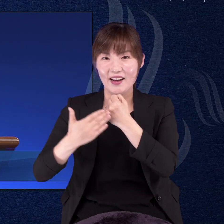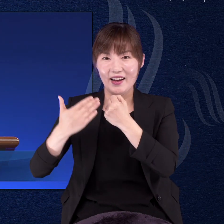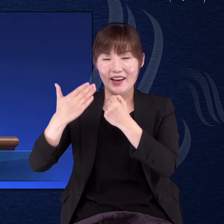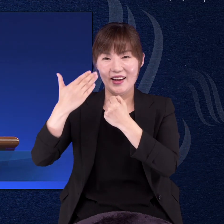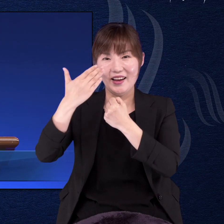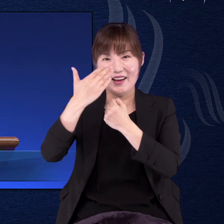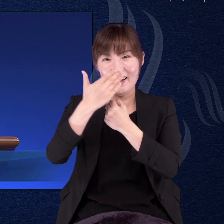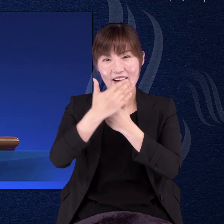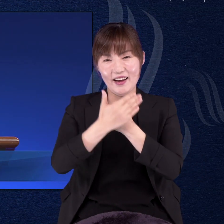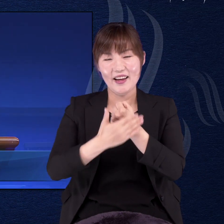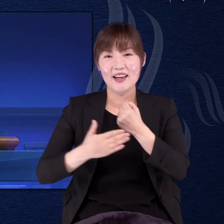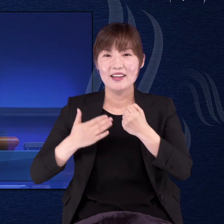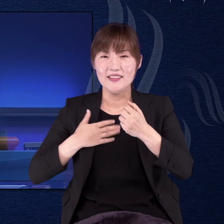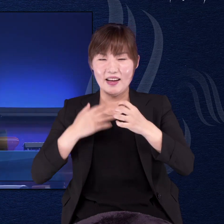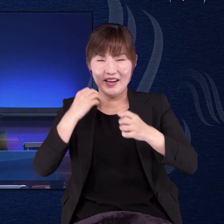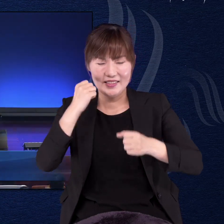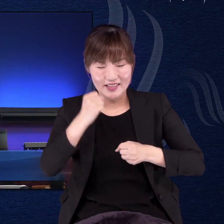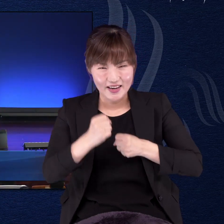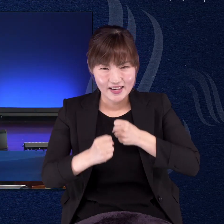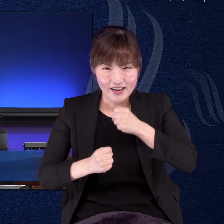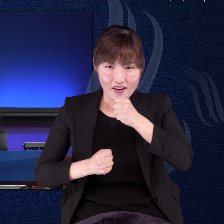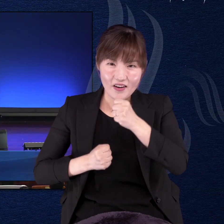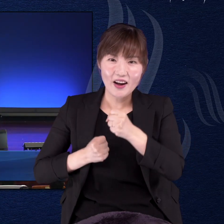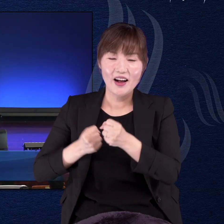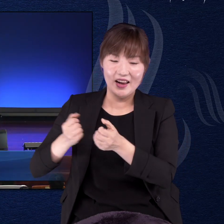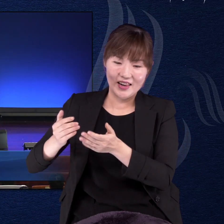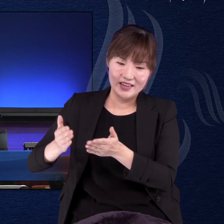나의 달려갈 길 다